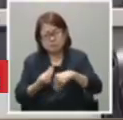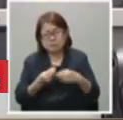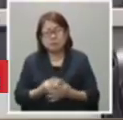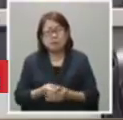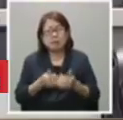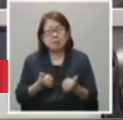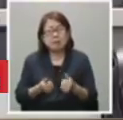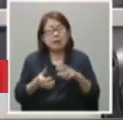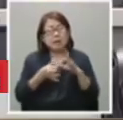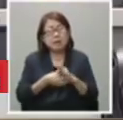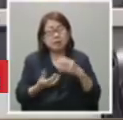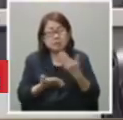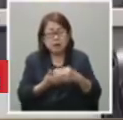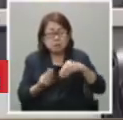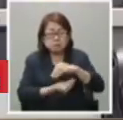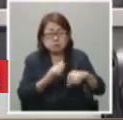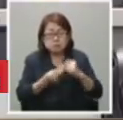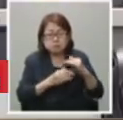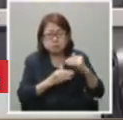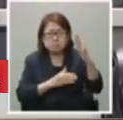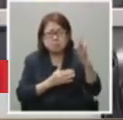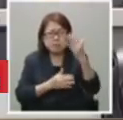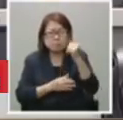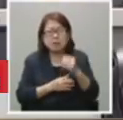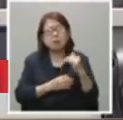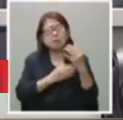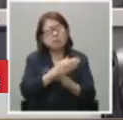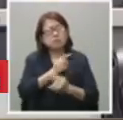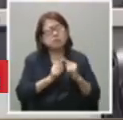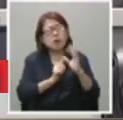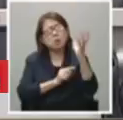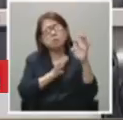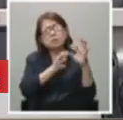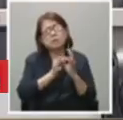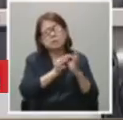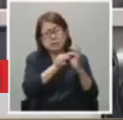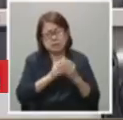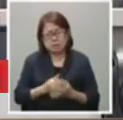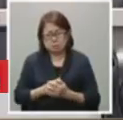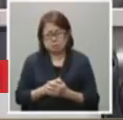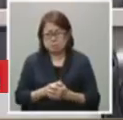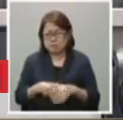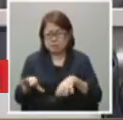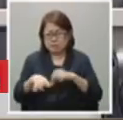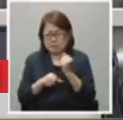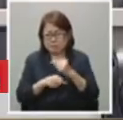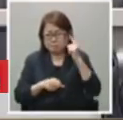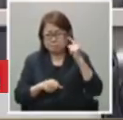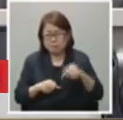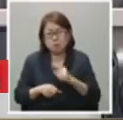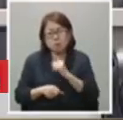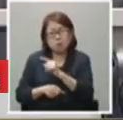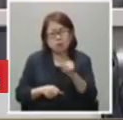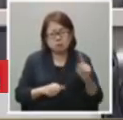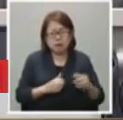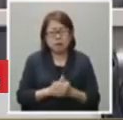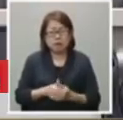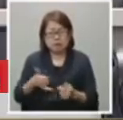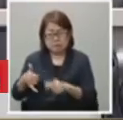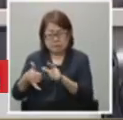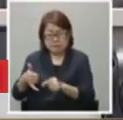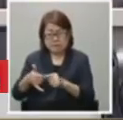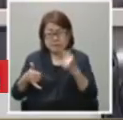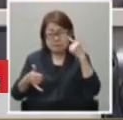กองแล้วยังโทษคนข้างหลังบ้านอีกท่านประธานครับคนที่บอกว่าเป็นปราชญ์กูรูทางด้านเศรษฐกิจ